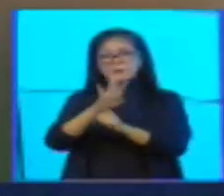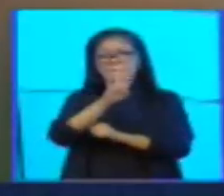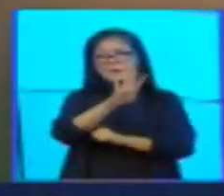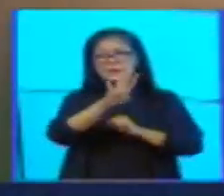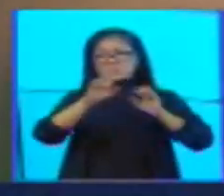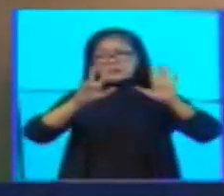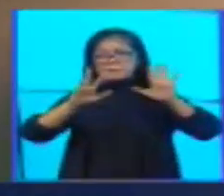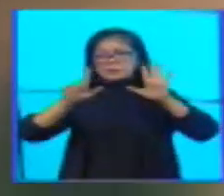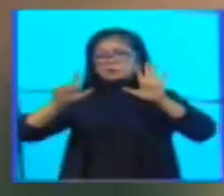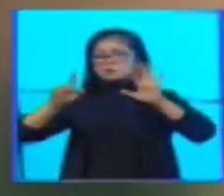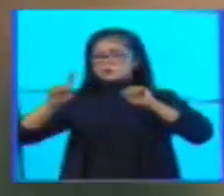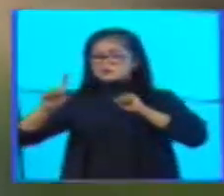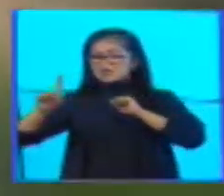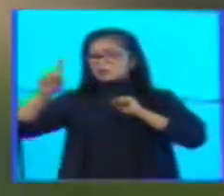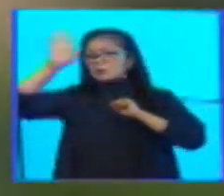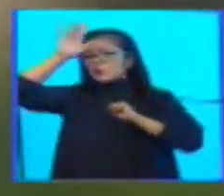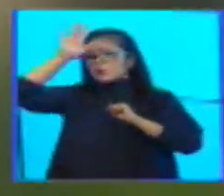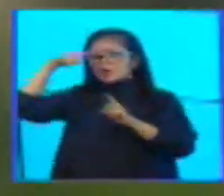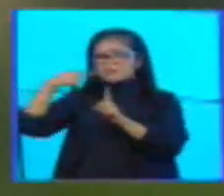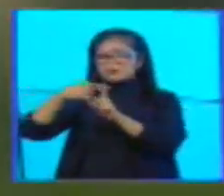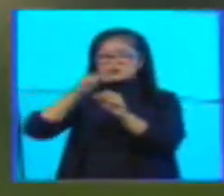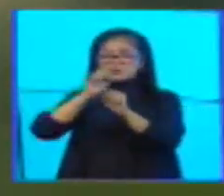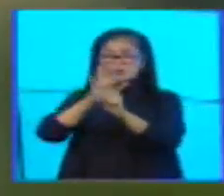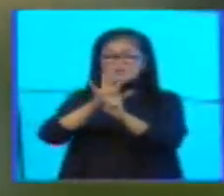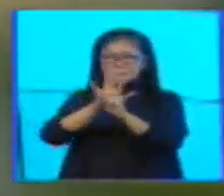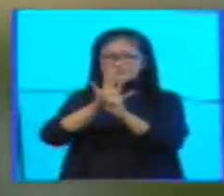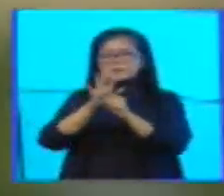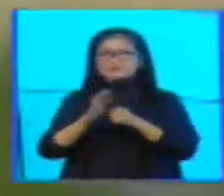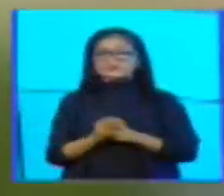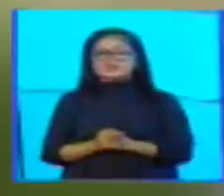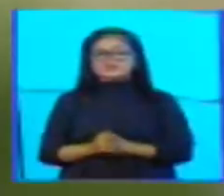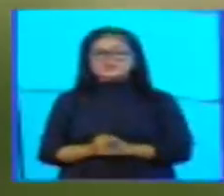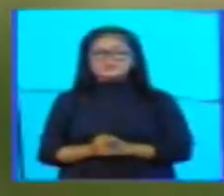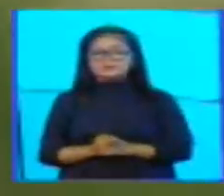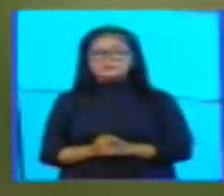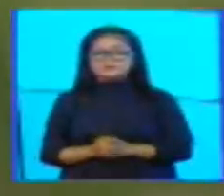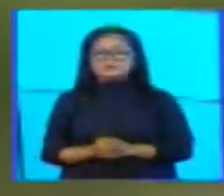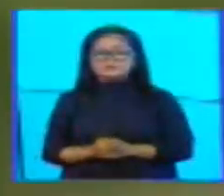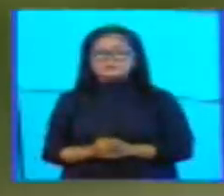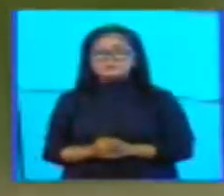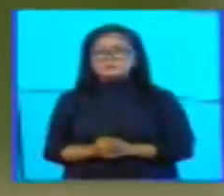4.871 orang. Dari Surabaya, Jawa Timur, Yuda Prawira, iNews, melaporkan.